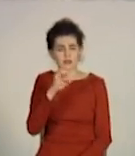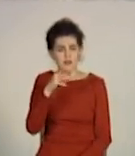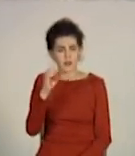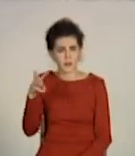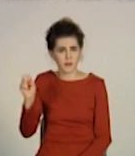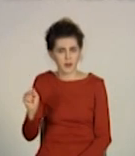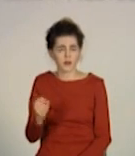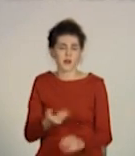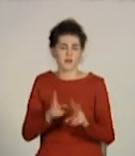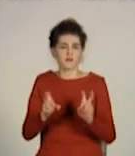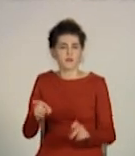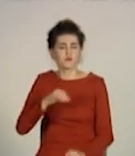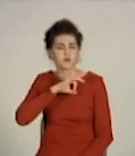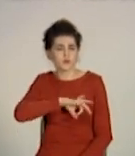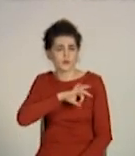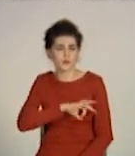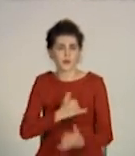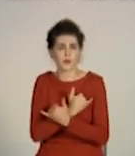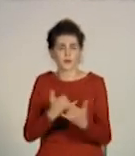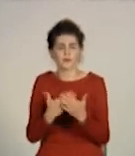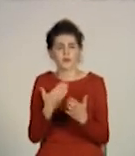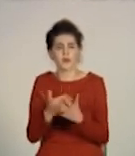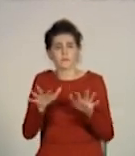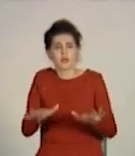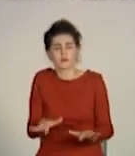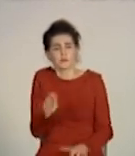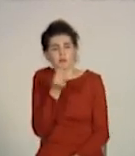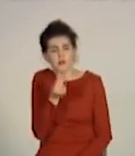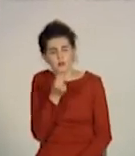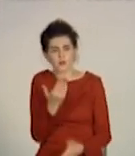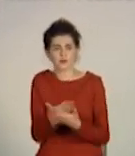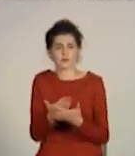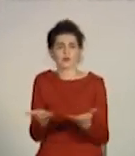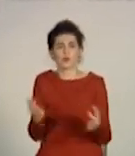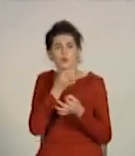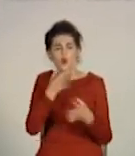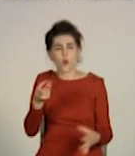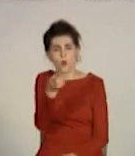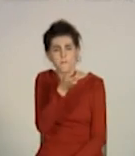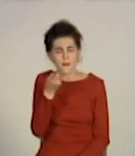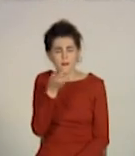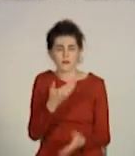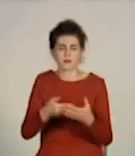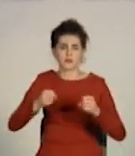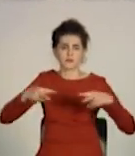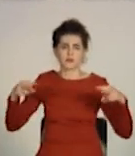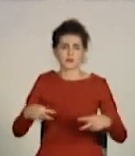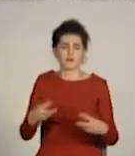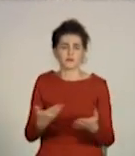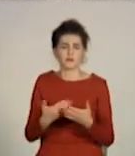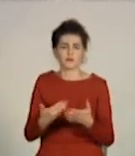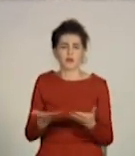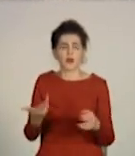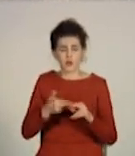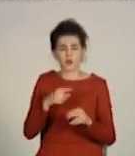Вони слугують як і місцем для харчування будь-яких камах, тобто то перетинчасто